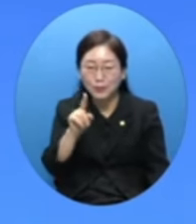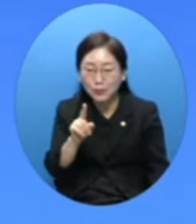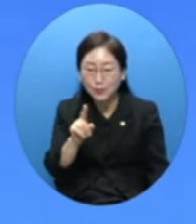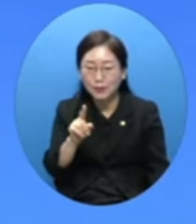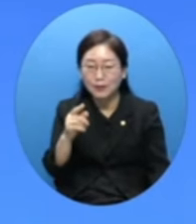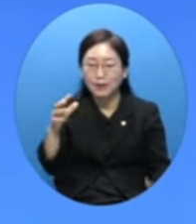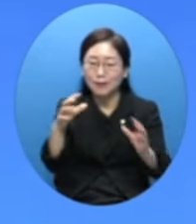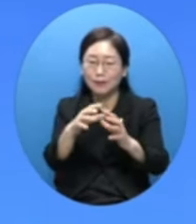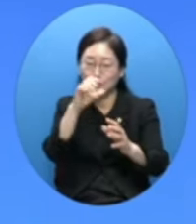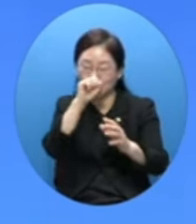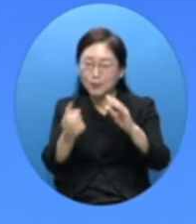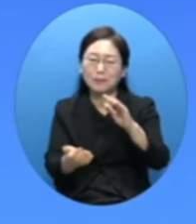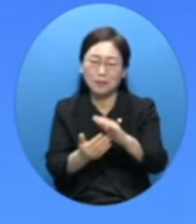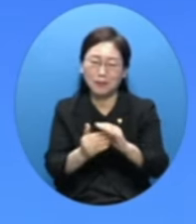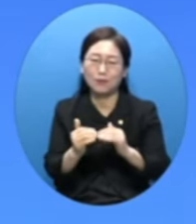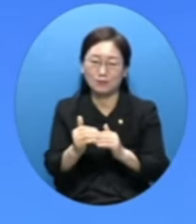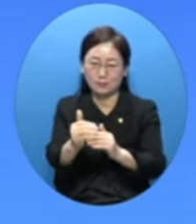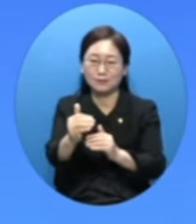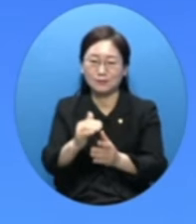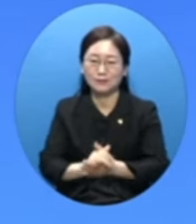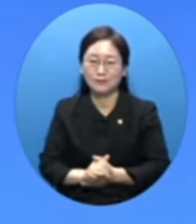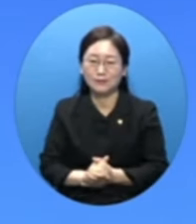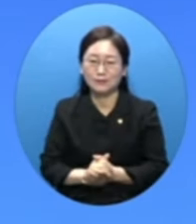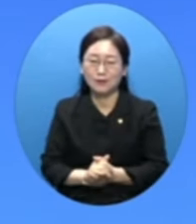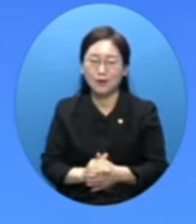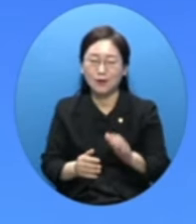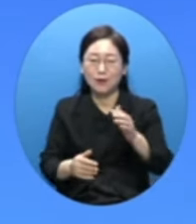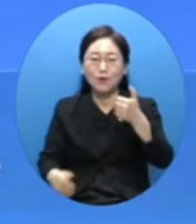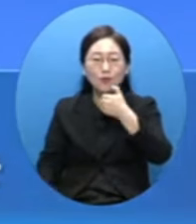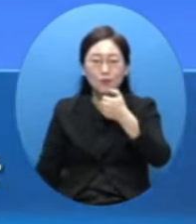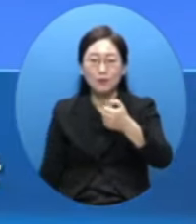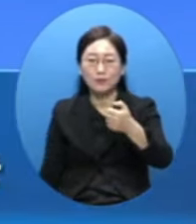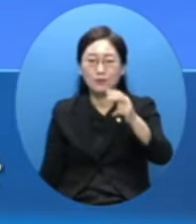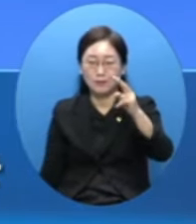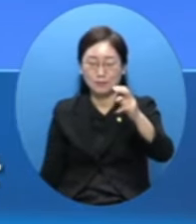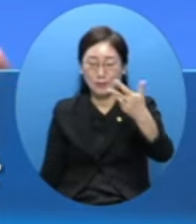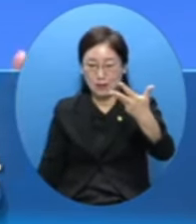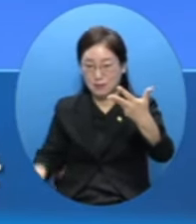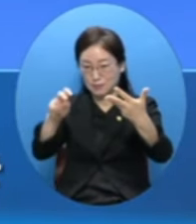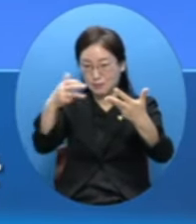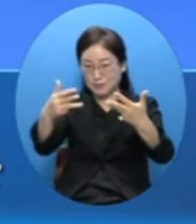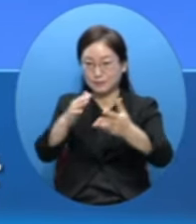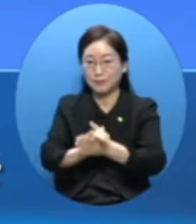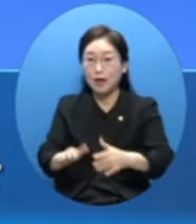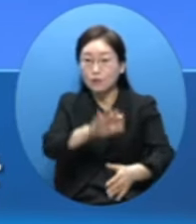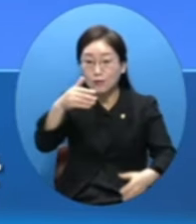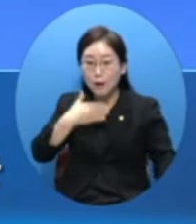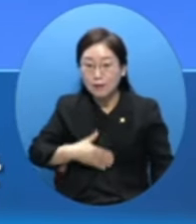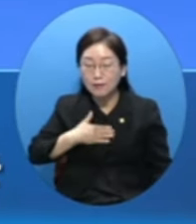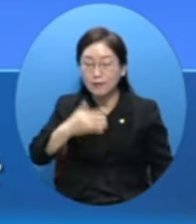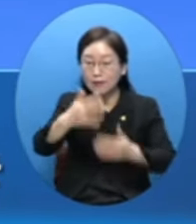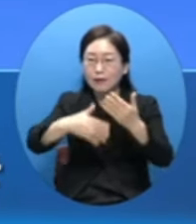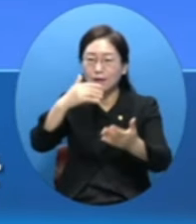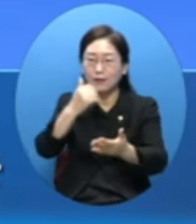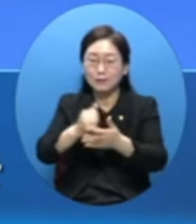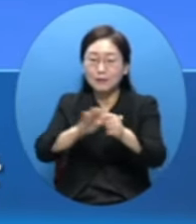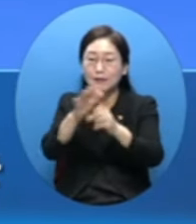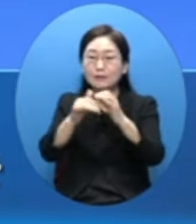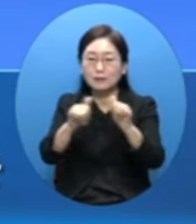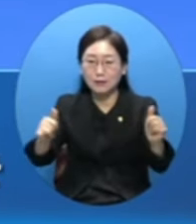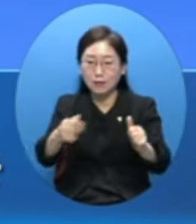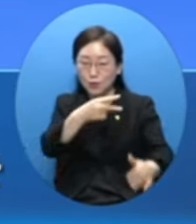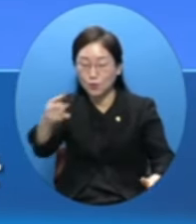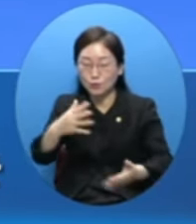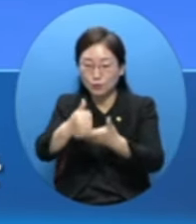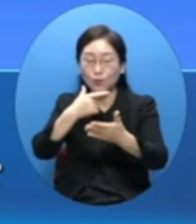불과한 것입니다 모서 8장 28절 이와 같이 선언합니다 우리가 알거니와 하나님을 사랑하는 자 곧